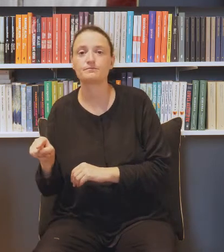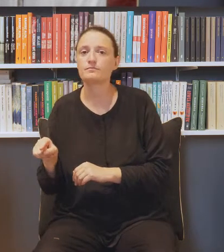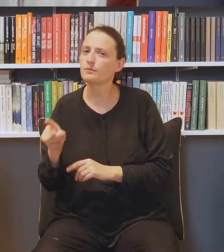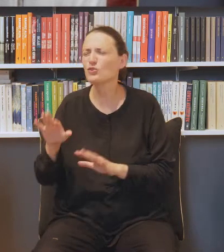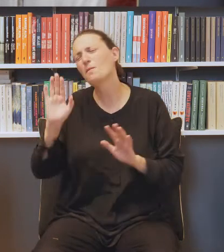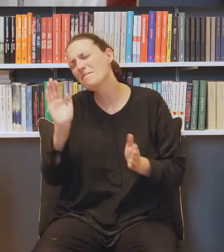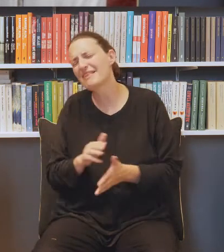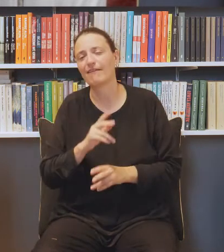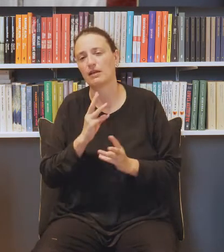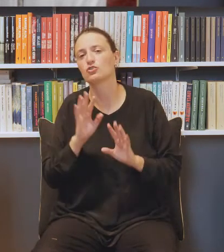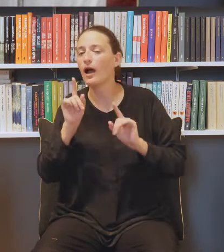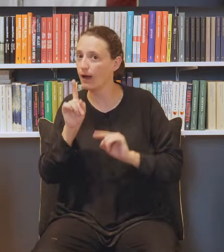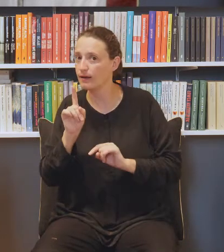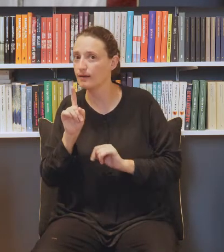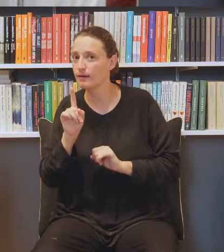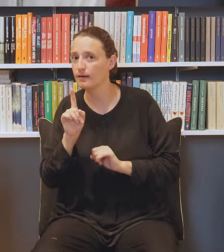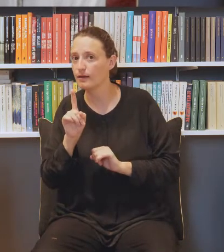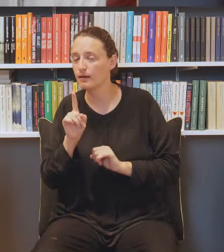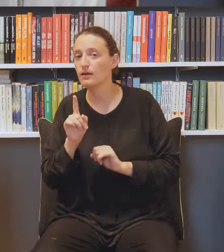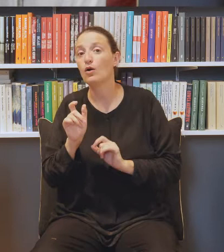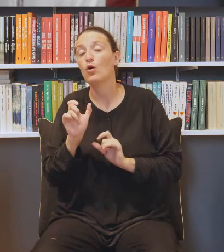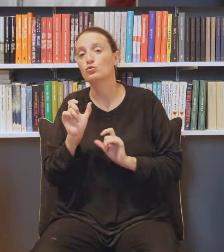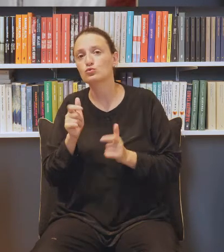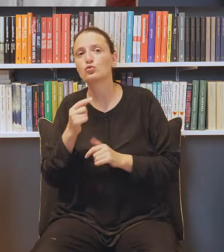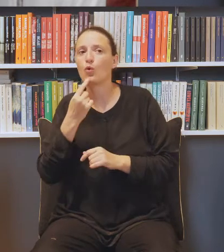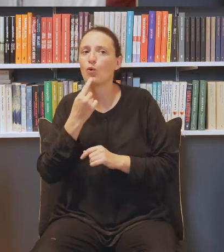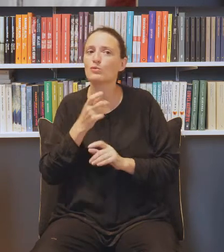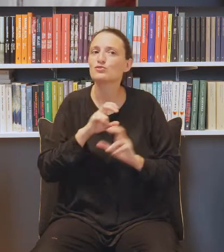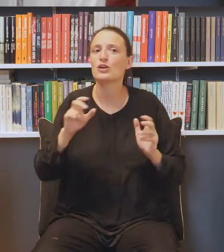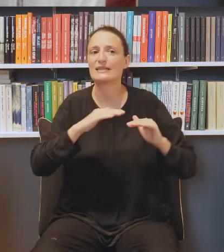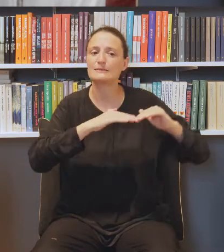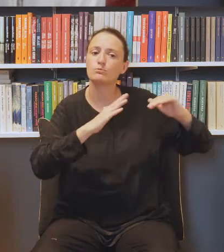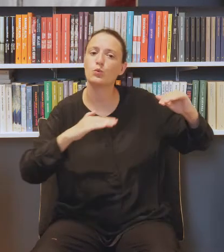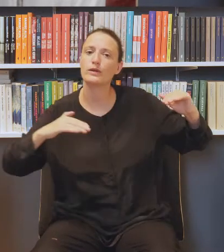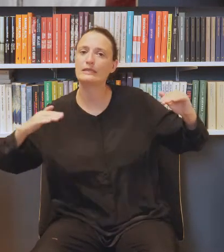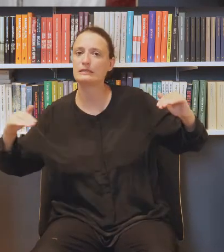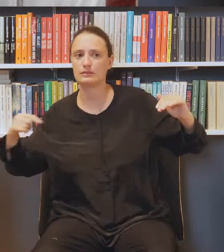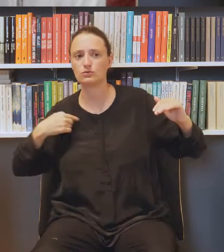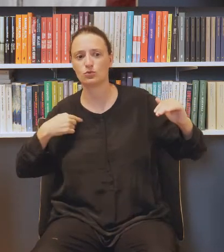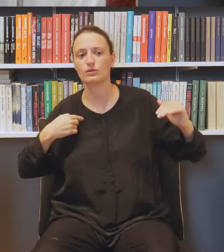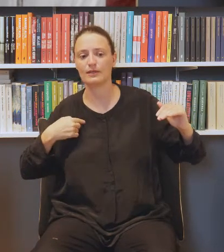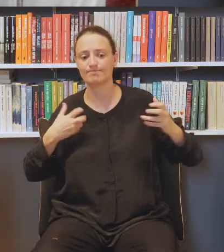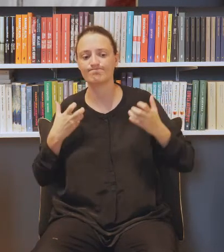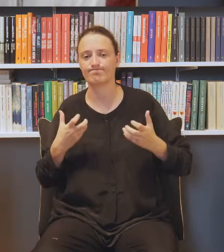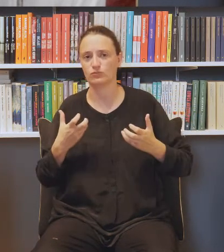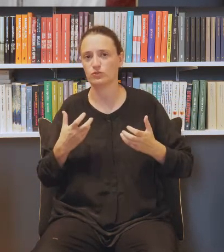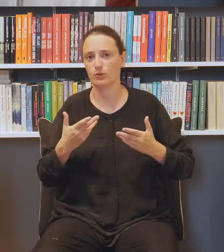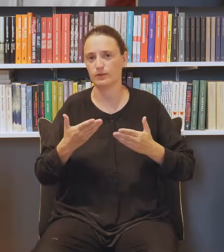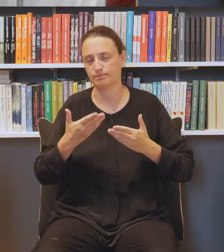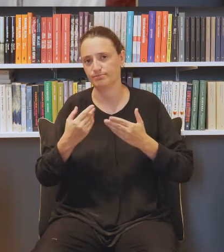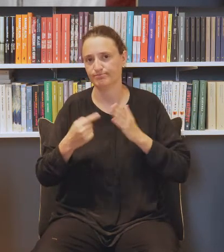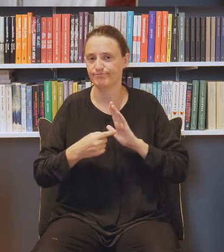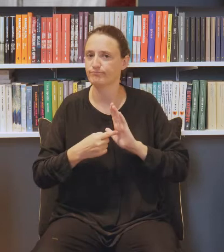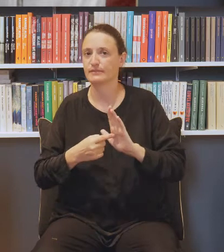ważne. Ważniejsze jest to, co to, o czym właśnie mówiliśmy, taka płynność czasowa. Chciałem zaznaczyć właśnie, że Ula jest w takim trochę